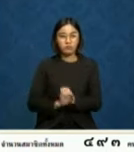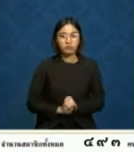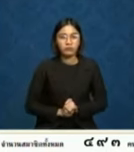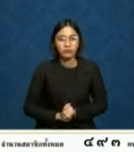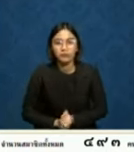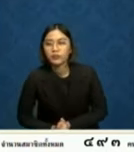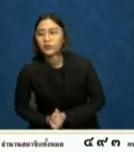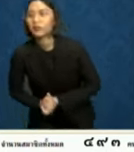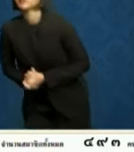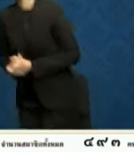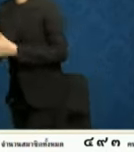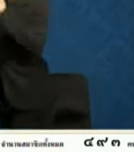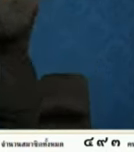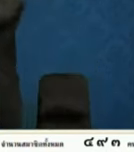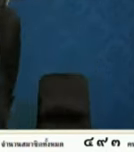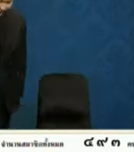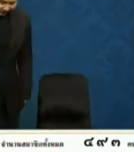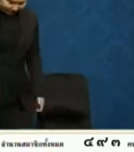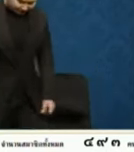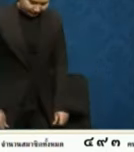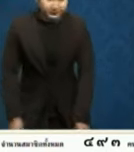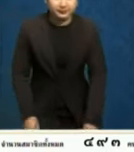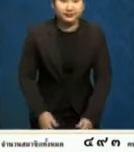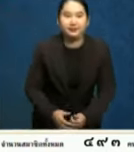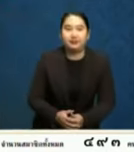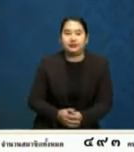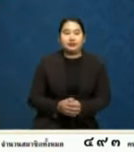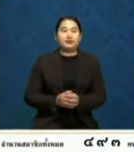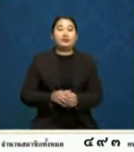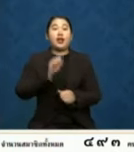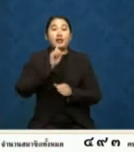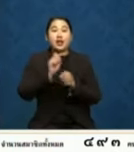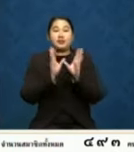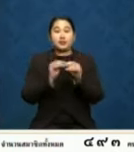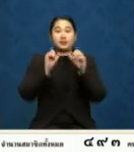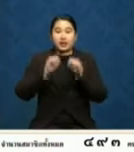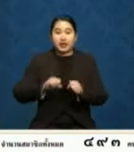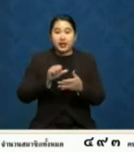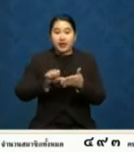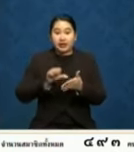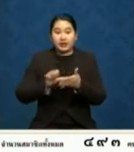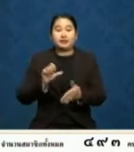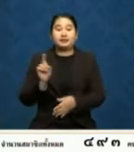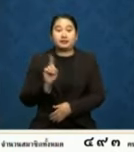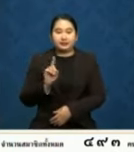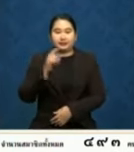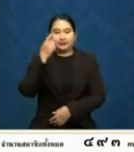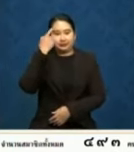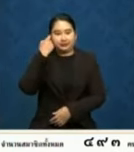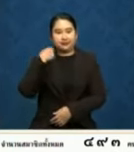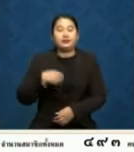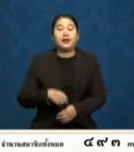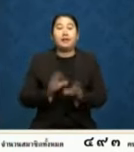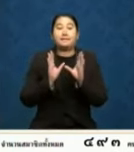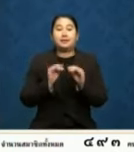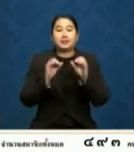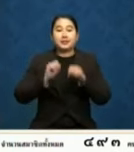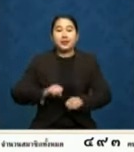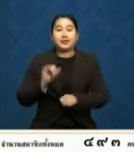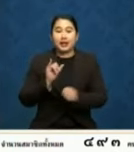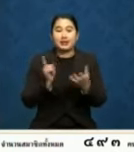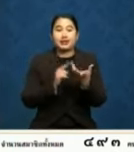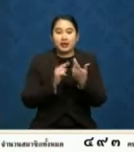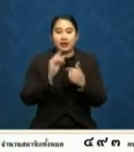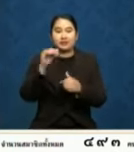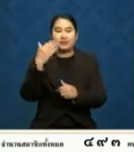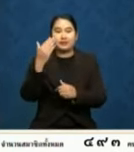อ่าต่อไปผมจะถามมติจากที่ประชุมว่าจะเห็นควรให้มีการแก้ไขหรือไม่นะครับเอ่อก่อนลงมติขอตรวจสอบองค์